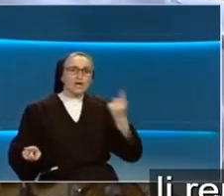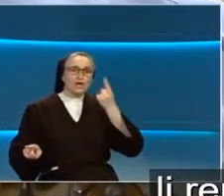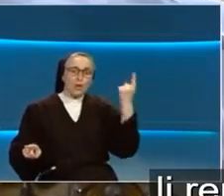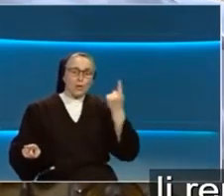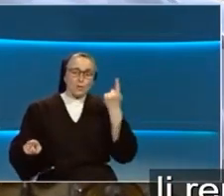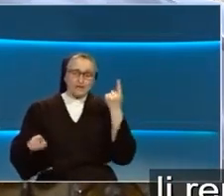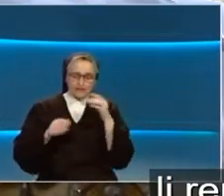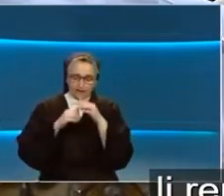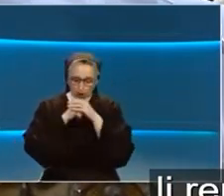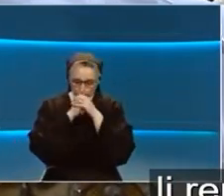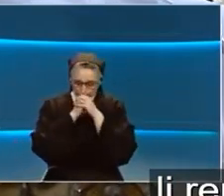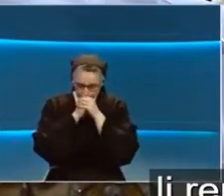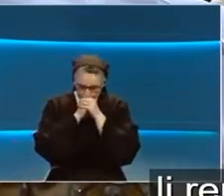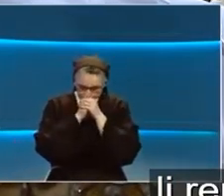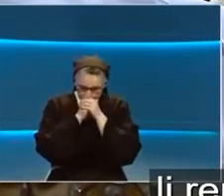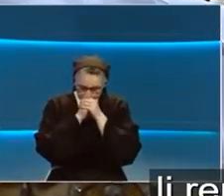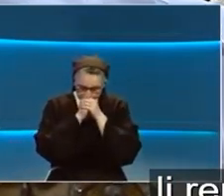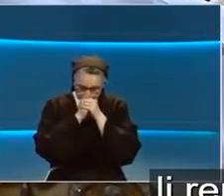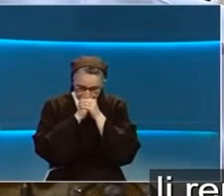Figlio.